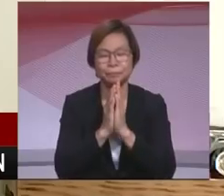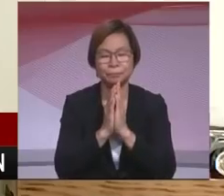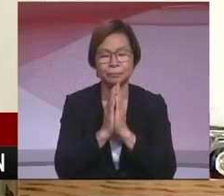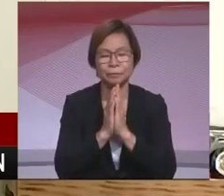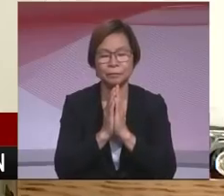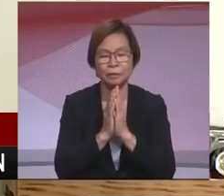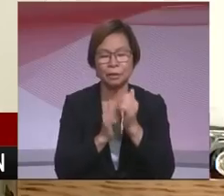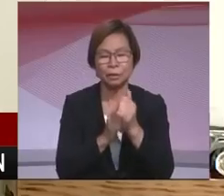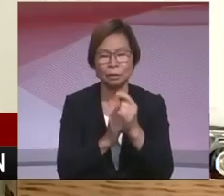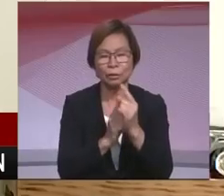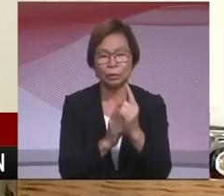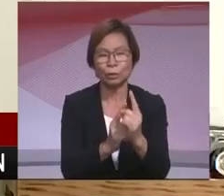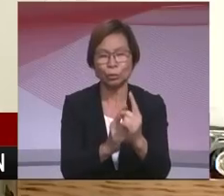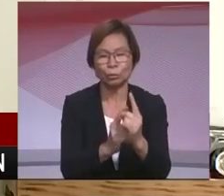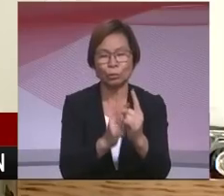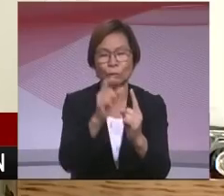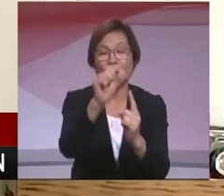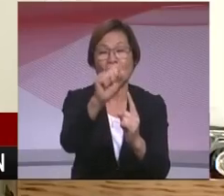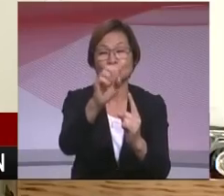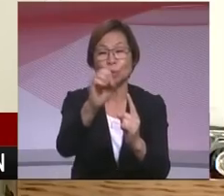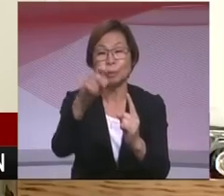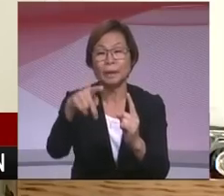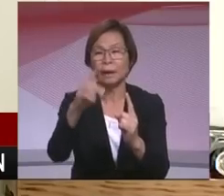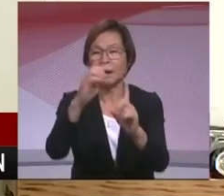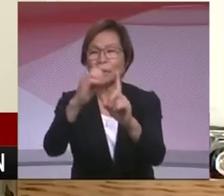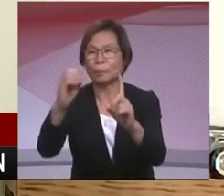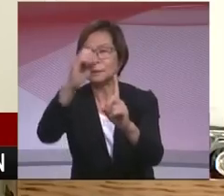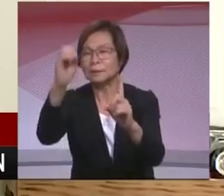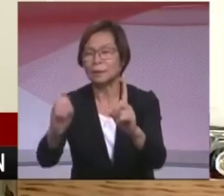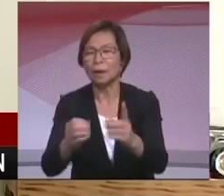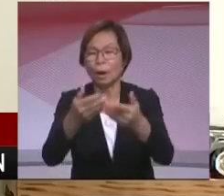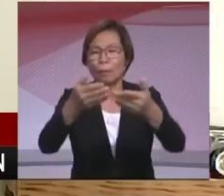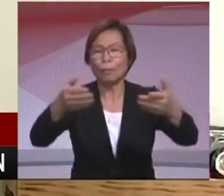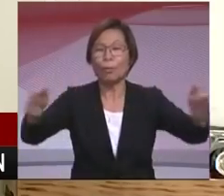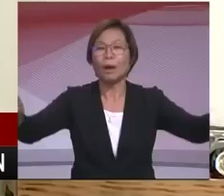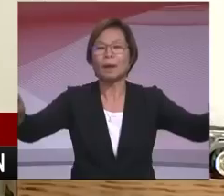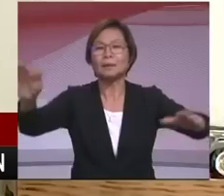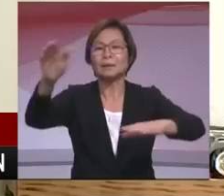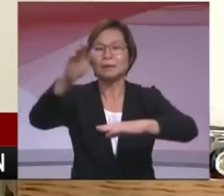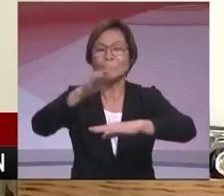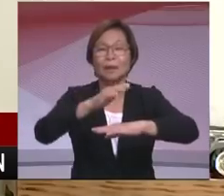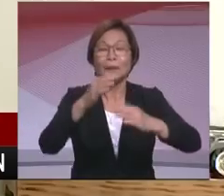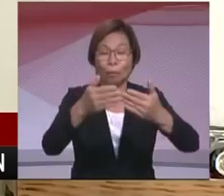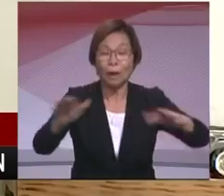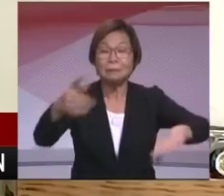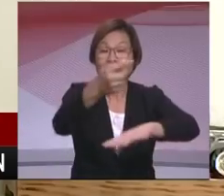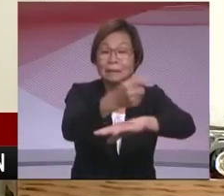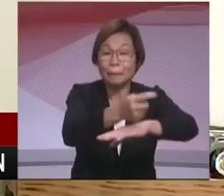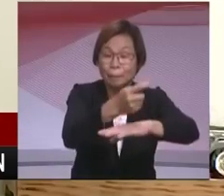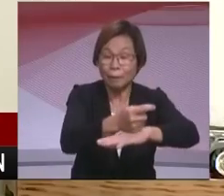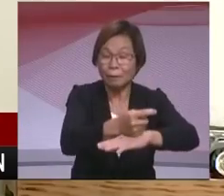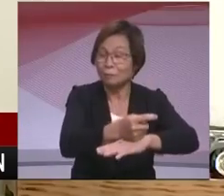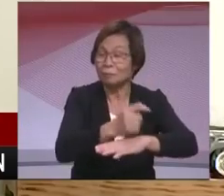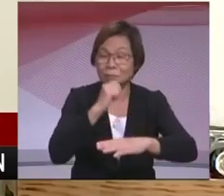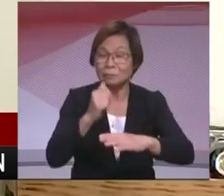mematuhi sepenuhnya SOP pembukaan rumah ibadat yang telah dikeluarkan dan